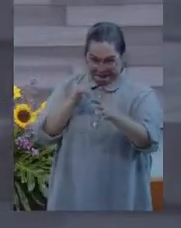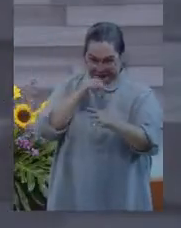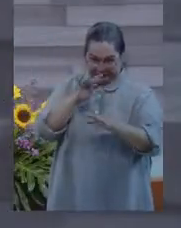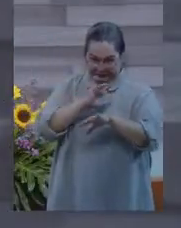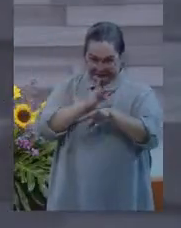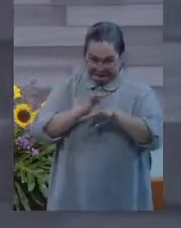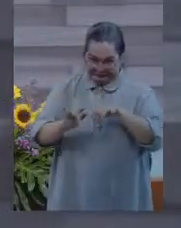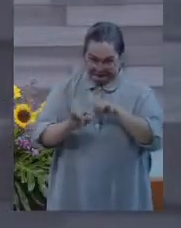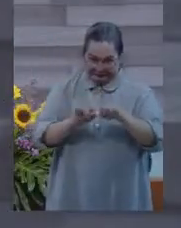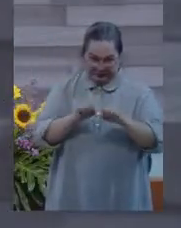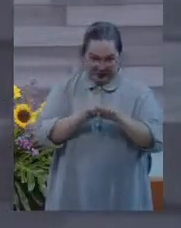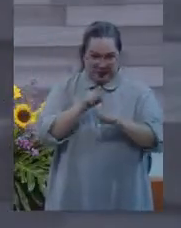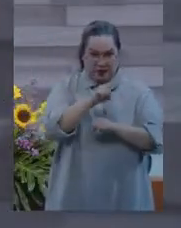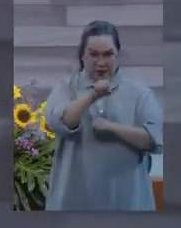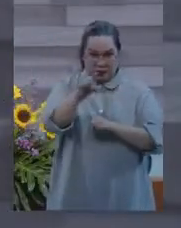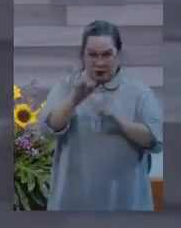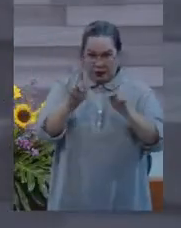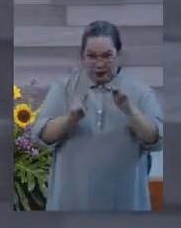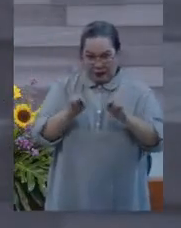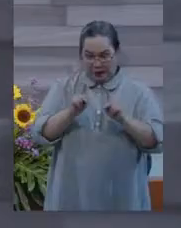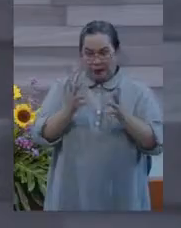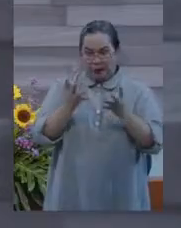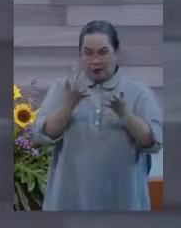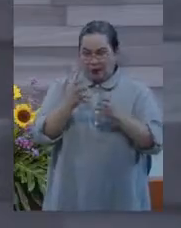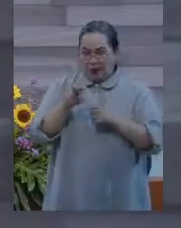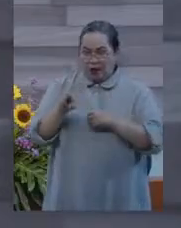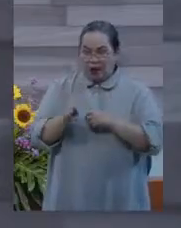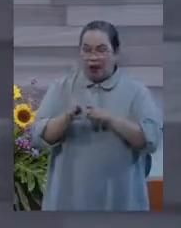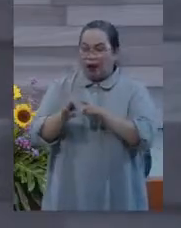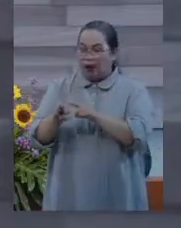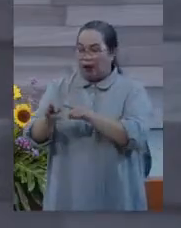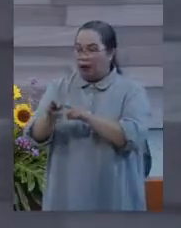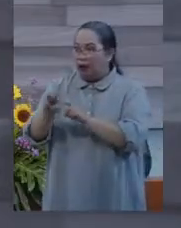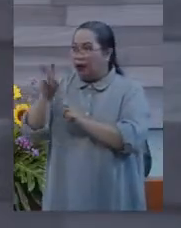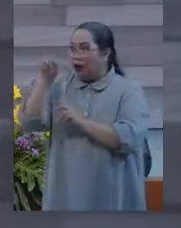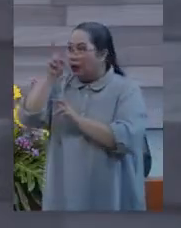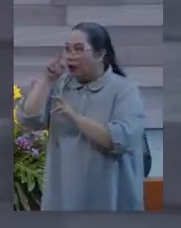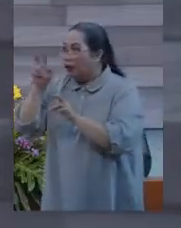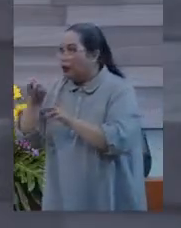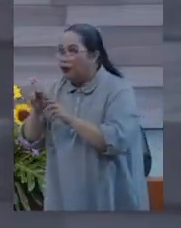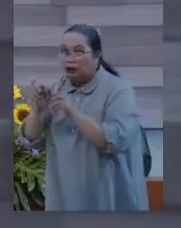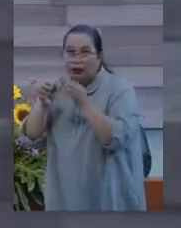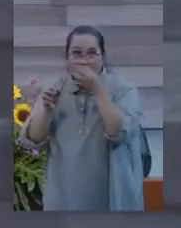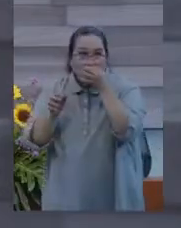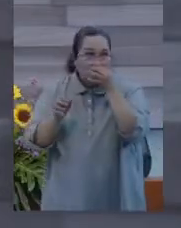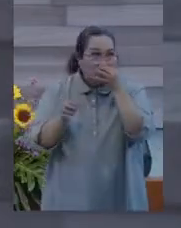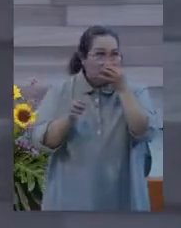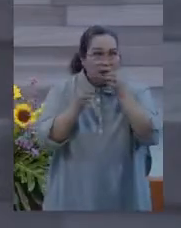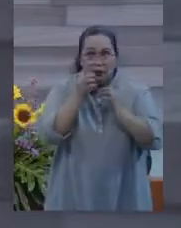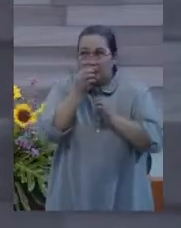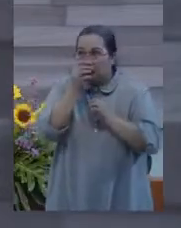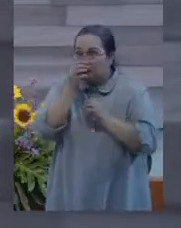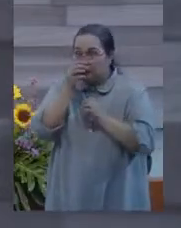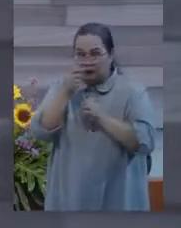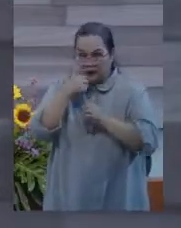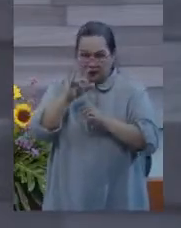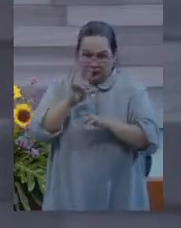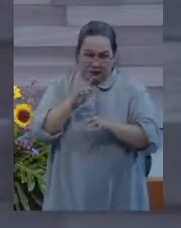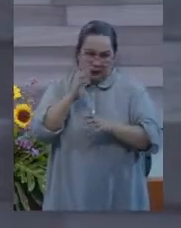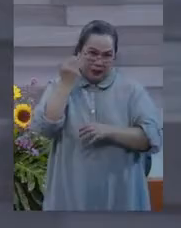consolation. Therefore, the people wander like sheep. They are afflicted for a